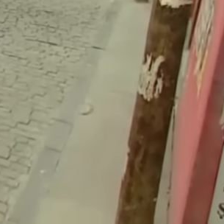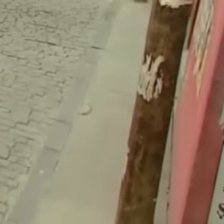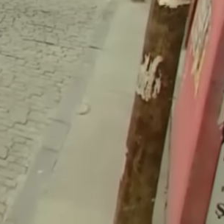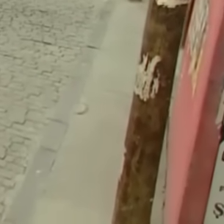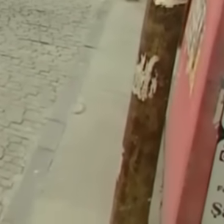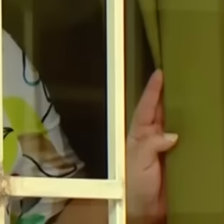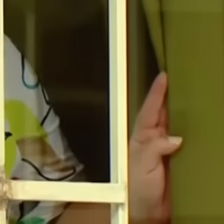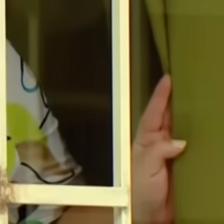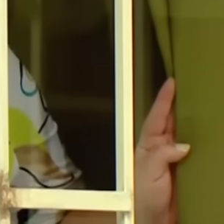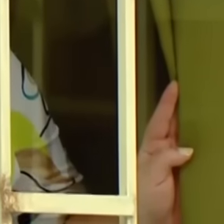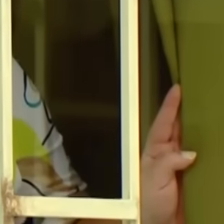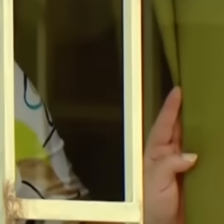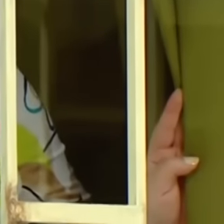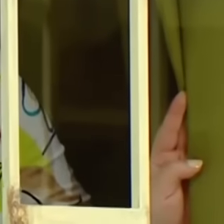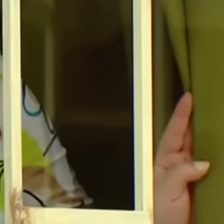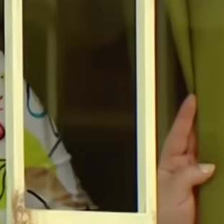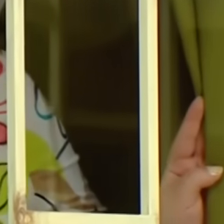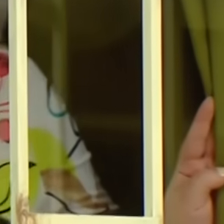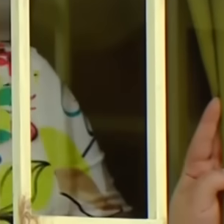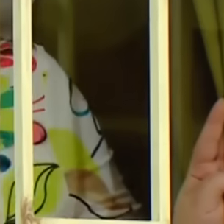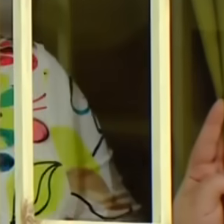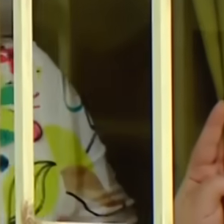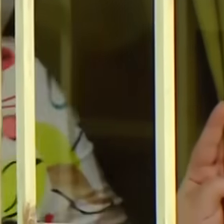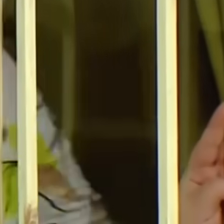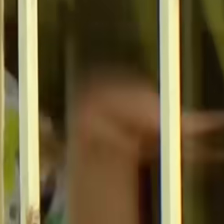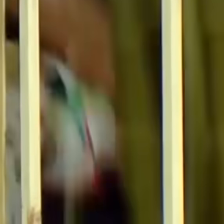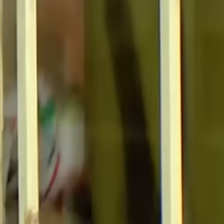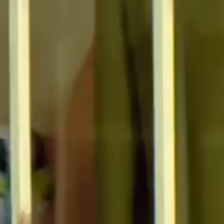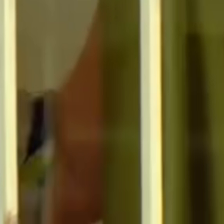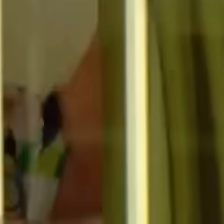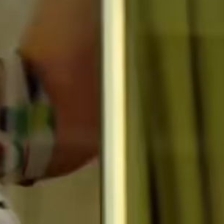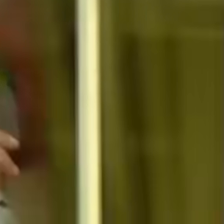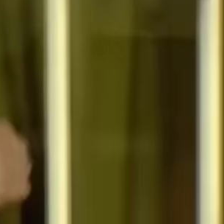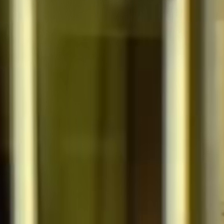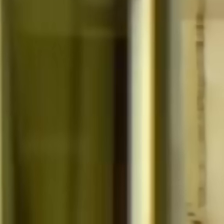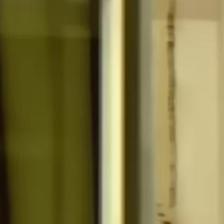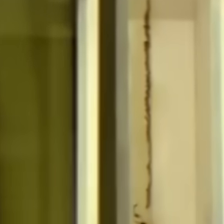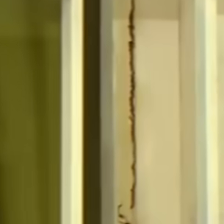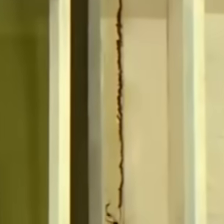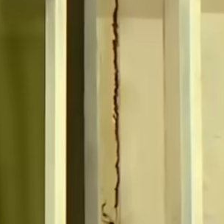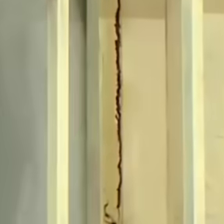Rukiye'yi fark etmeden uzaklaştılar. Rukiye alacağınız olsun der gibi kafa sallayıp içeri